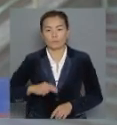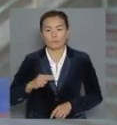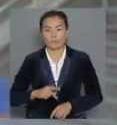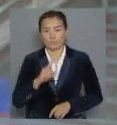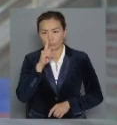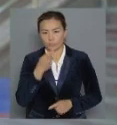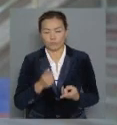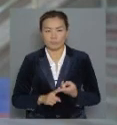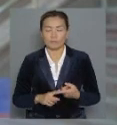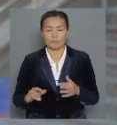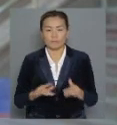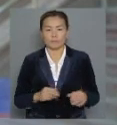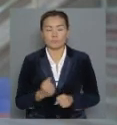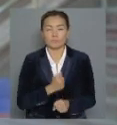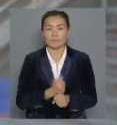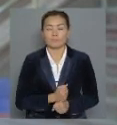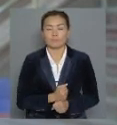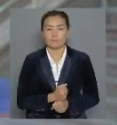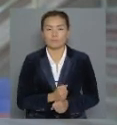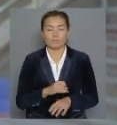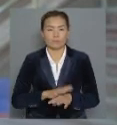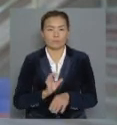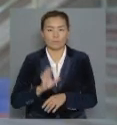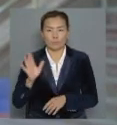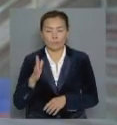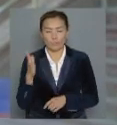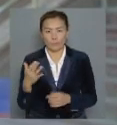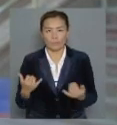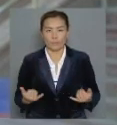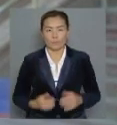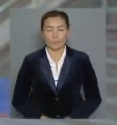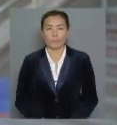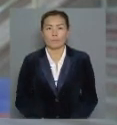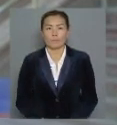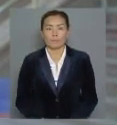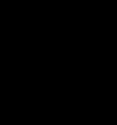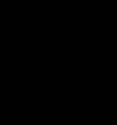жылына сәйкес жасақталған ұпайына сәйкес банкке жолдау бүгінгі күнде жолдап жатырмыз.